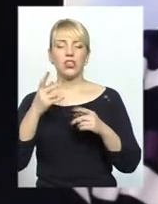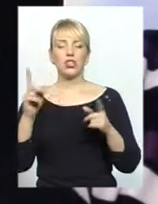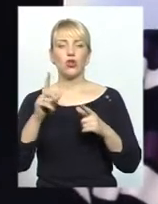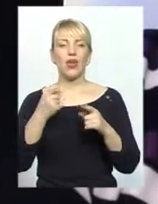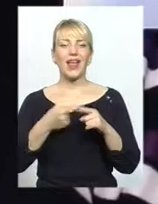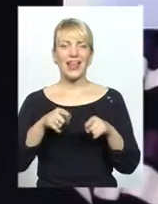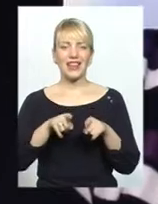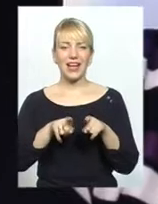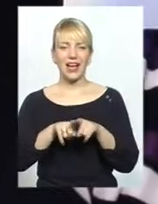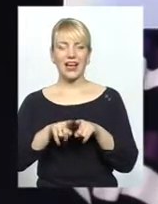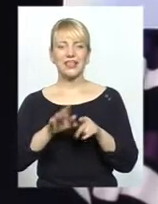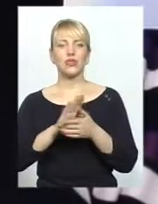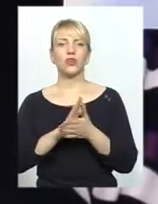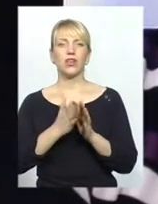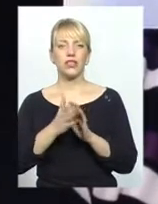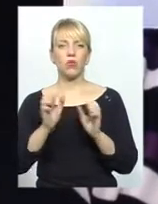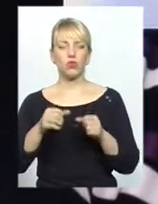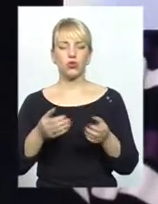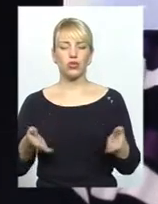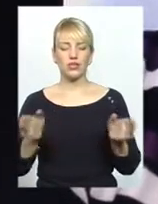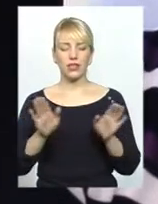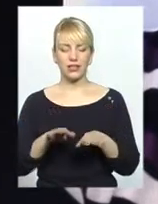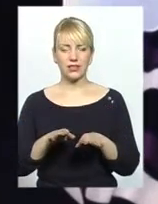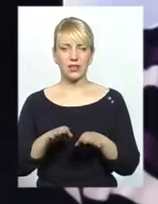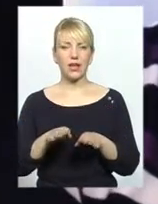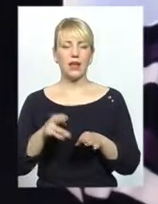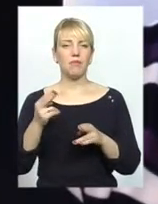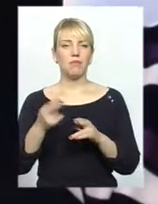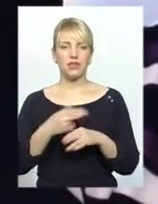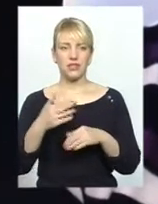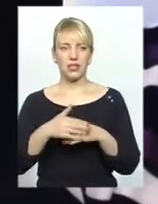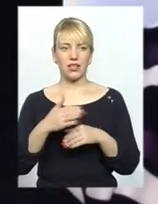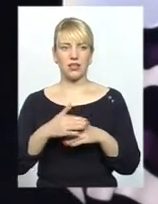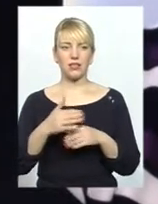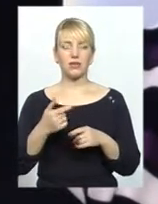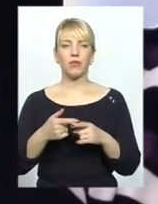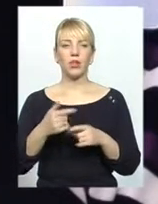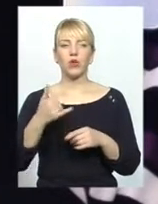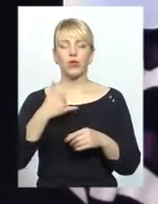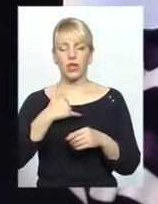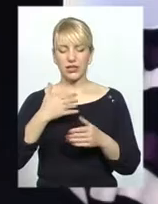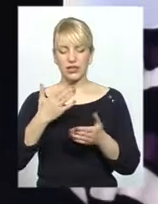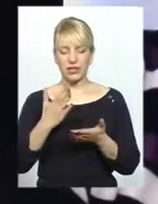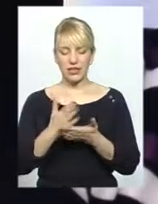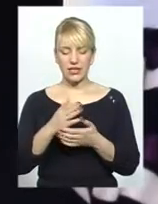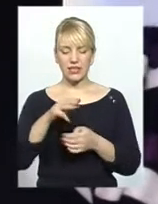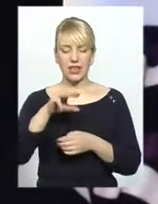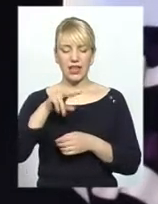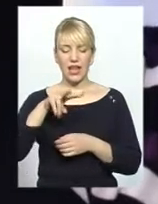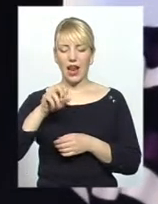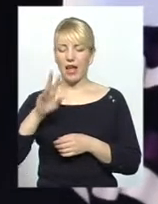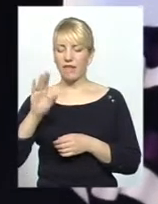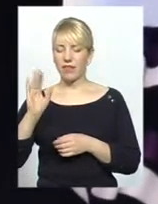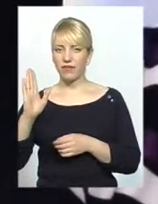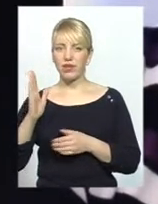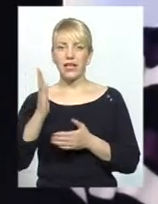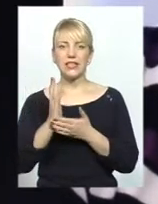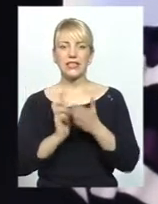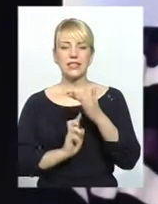и в 5 минутах от моего дома есть очень красивейшая церковь, ныне